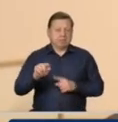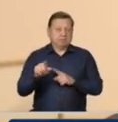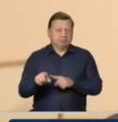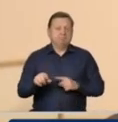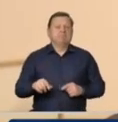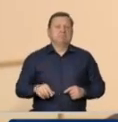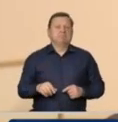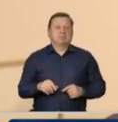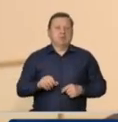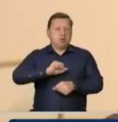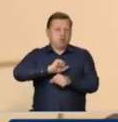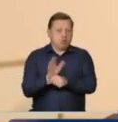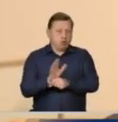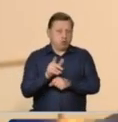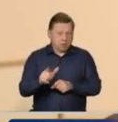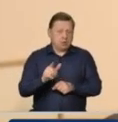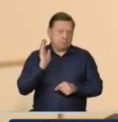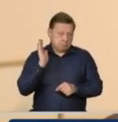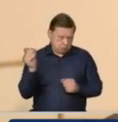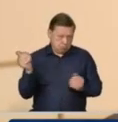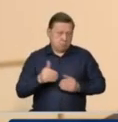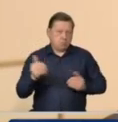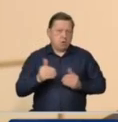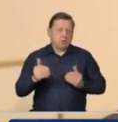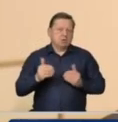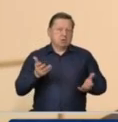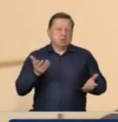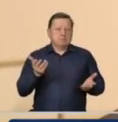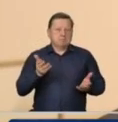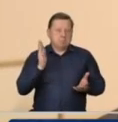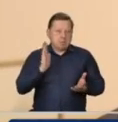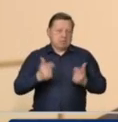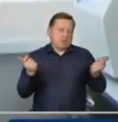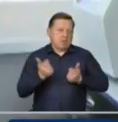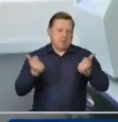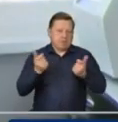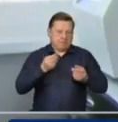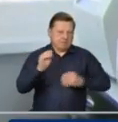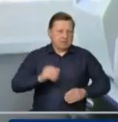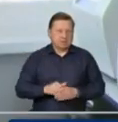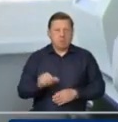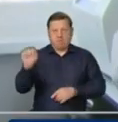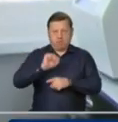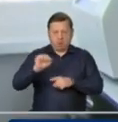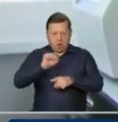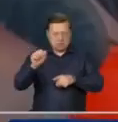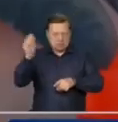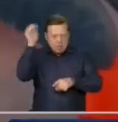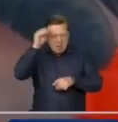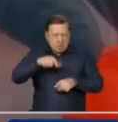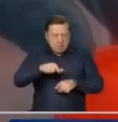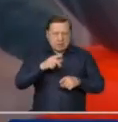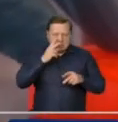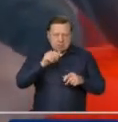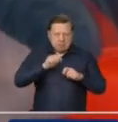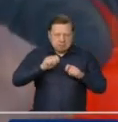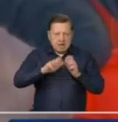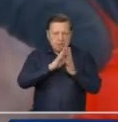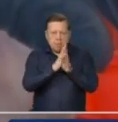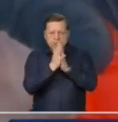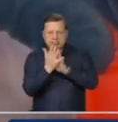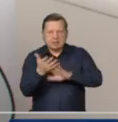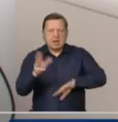mogą być dla nas bardziej niebezpieczne. Wrocławscy naukowcy sprawdzają, jakie mutacje koronawirusa